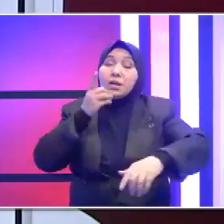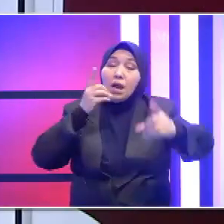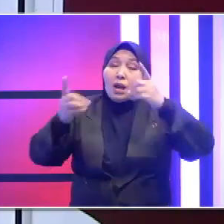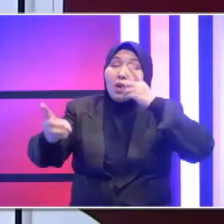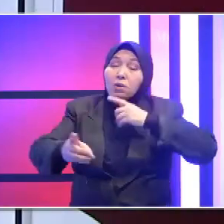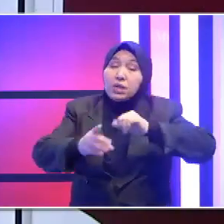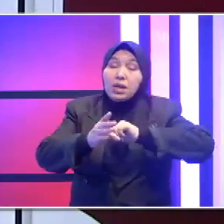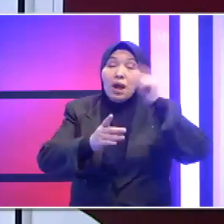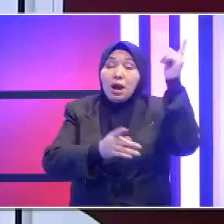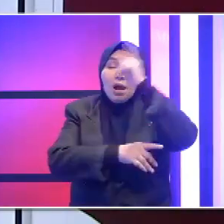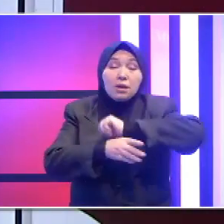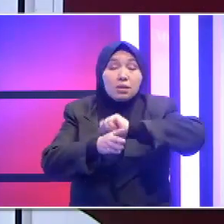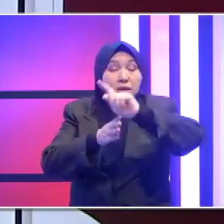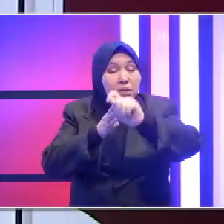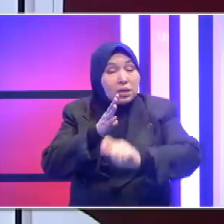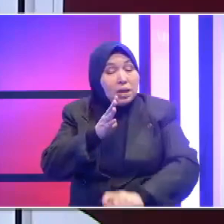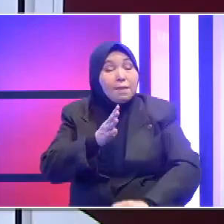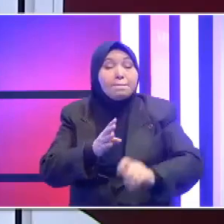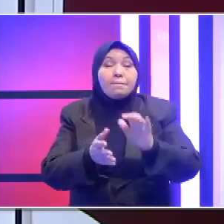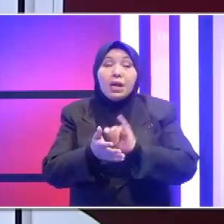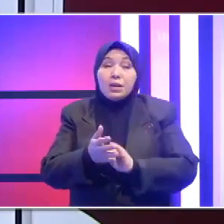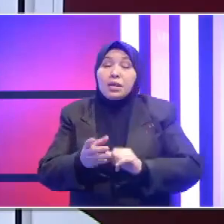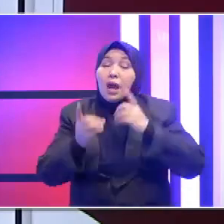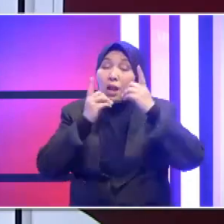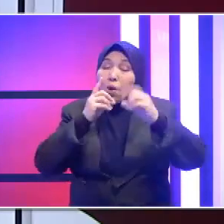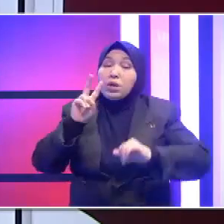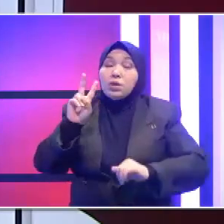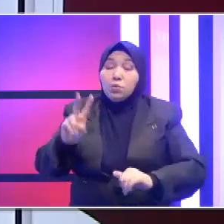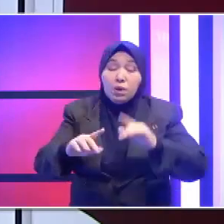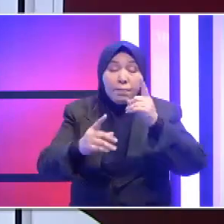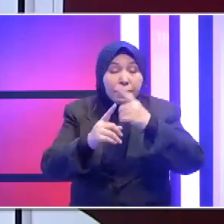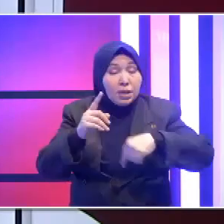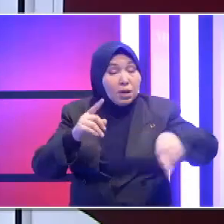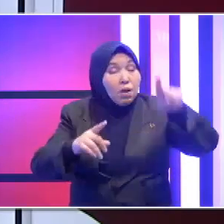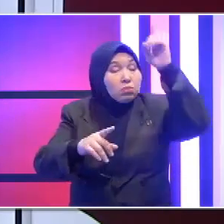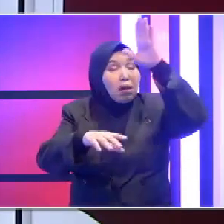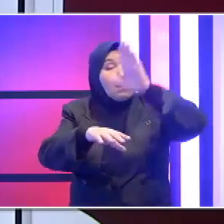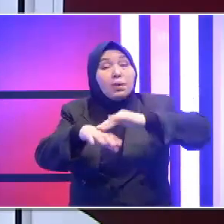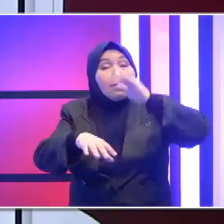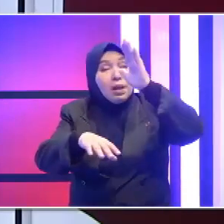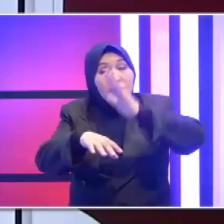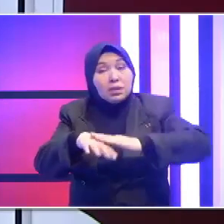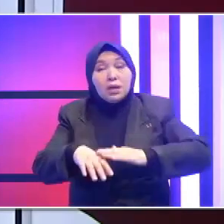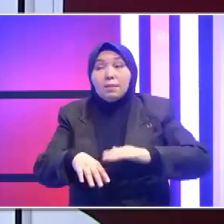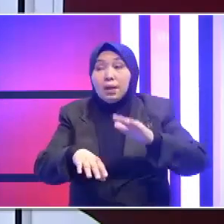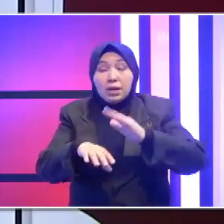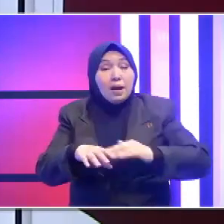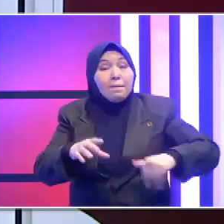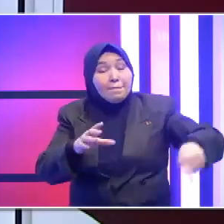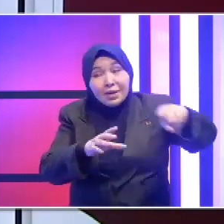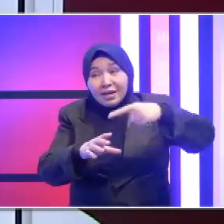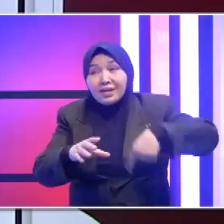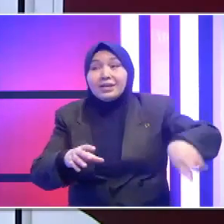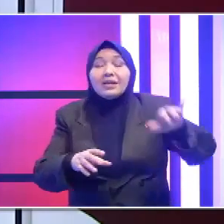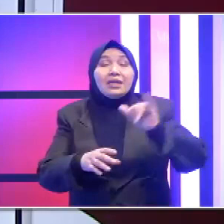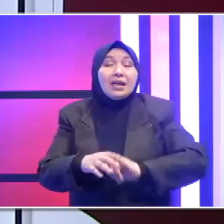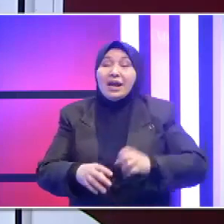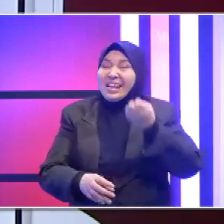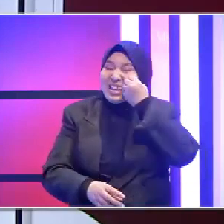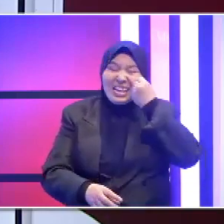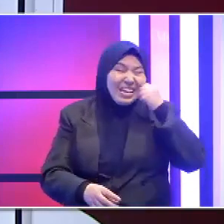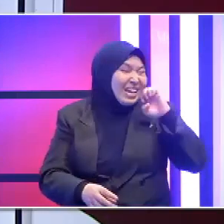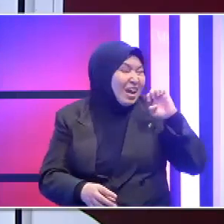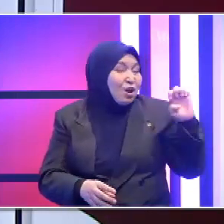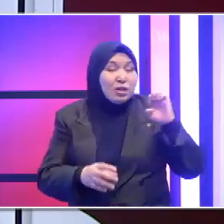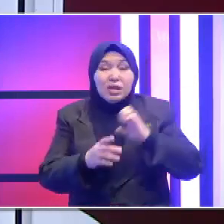dihari kiamat ke Dino kedua yaitu bila Allah memanggil masih lagi Allah memanggil kepada mereka yang yang tingkat dia